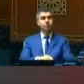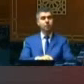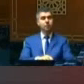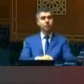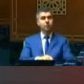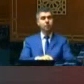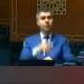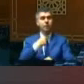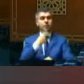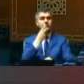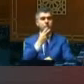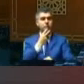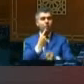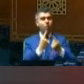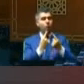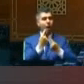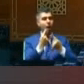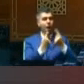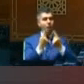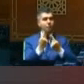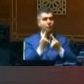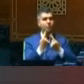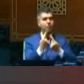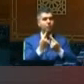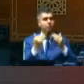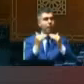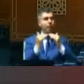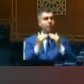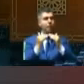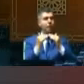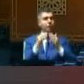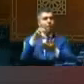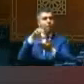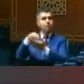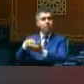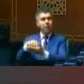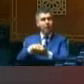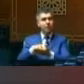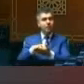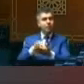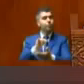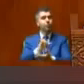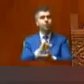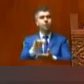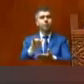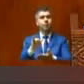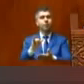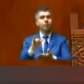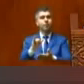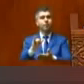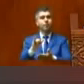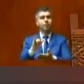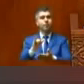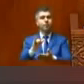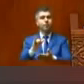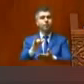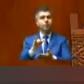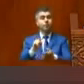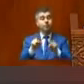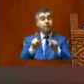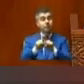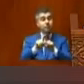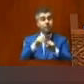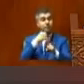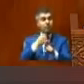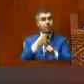لأن ملي كنشوف النقاشات كنشوف المقارنة مع بعض البلدان. لسنا في هذه الحالة، لسنا في